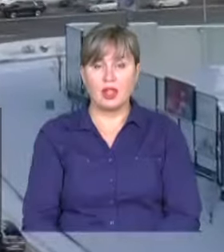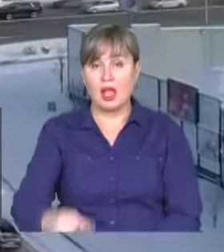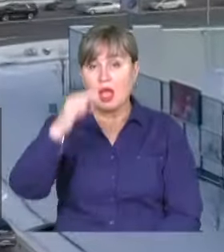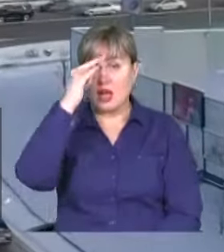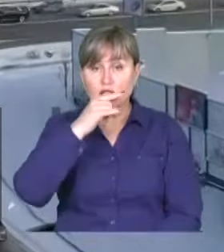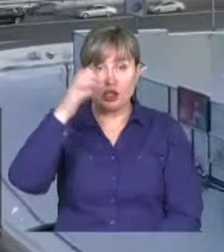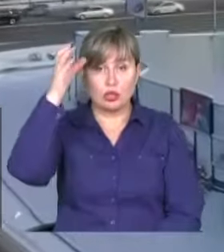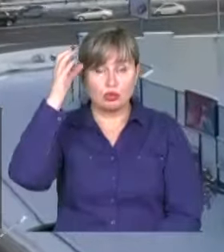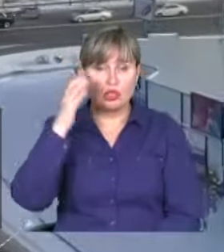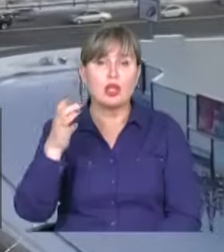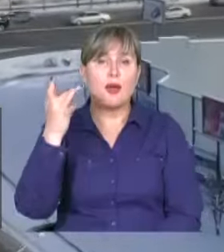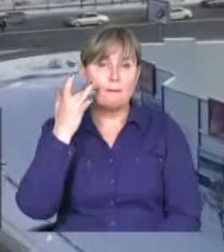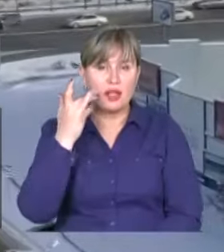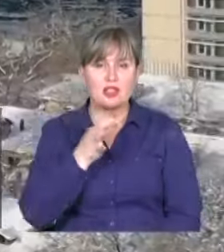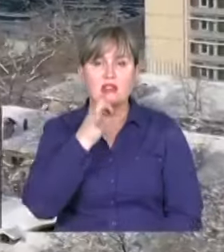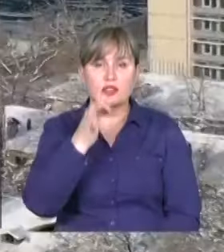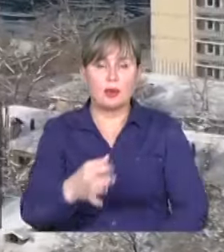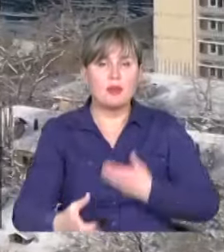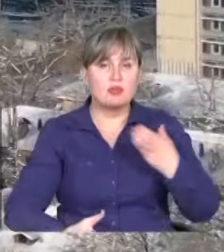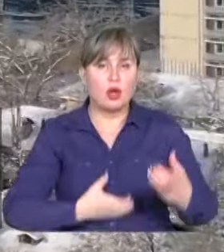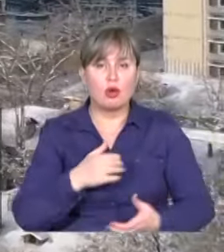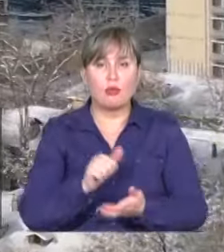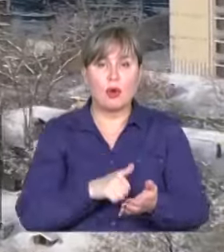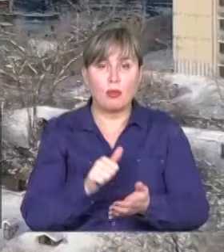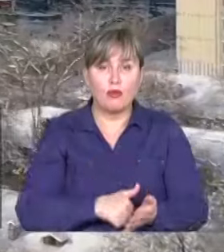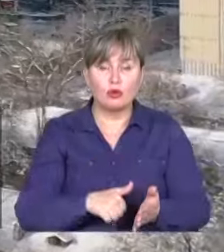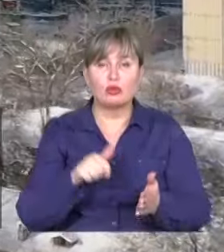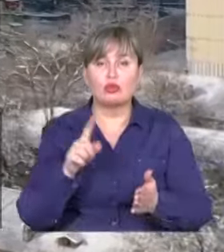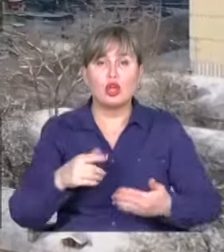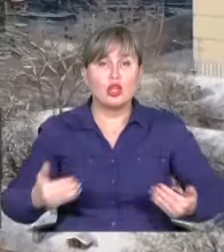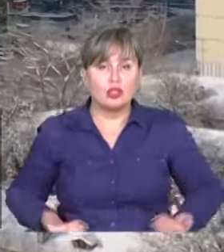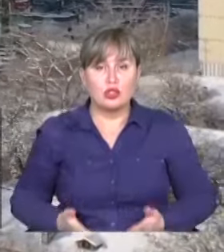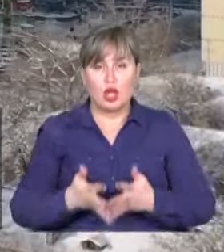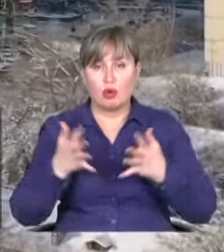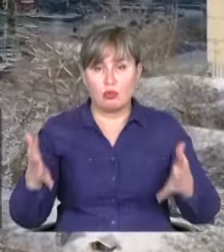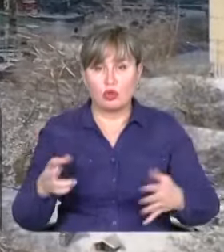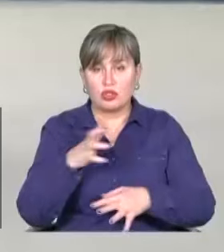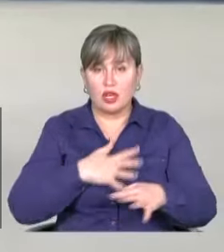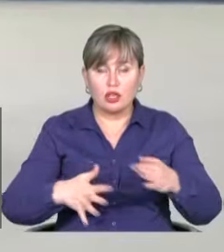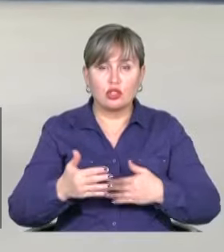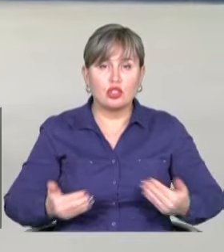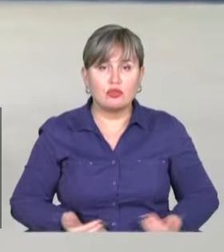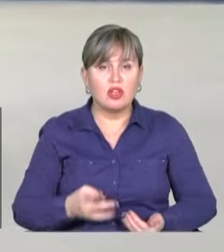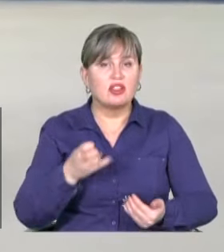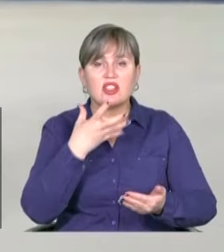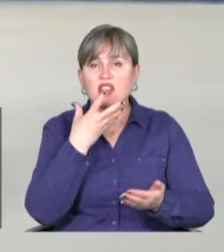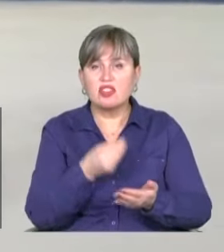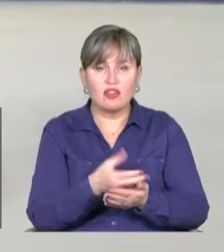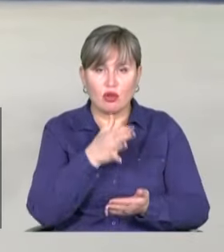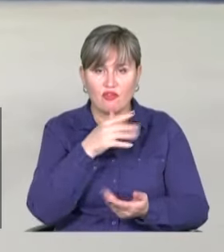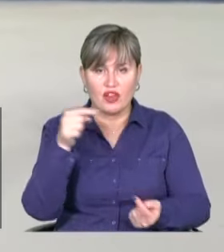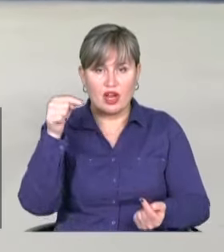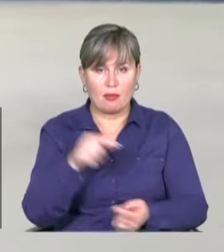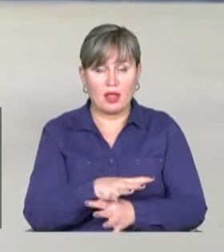Казахстанские ученые неоднократно выражали беспокойство по поводу того, что жители большей части страны живут не в своем естественном часовом